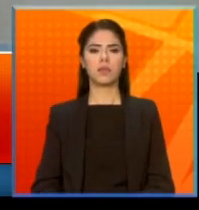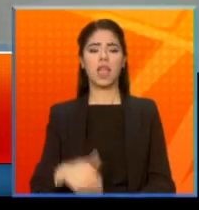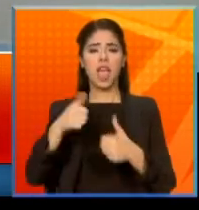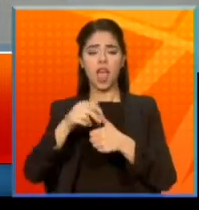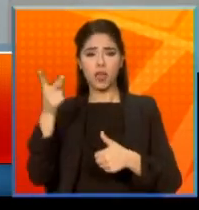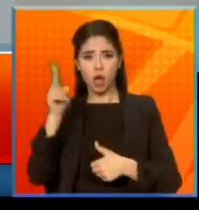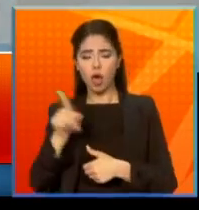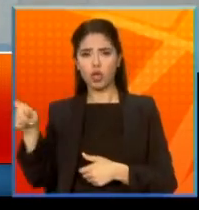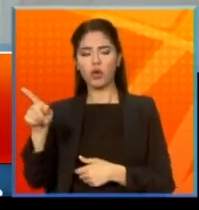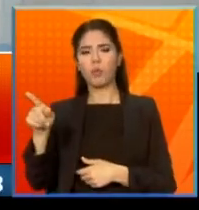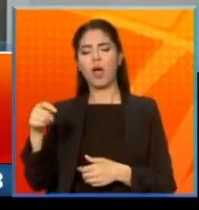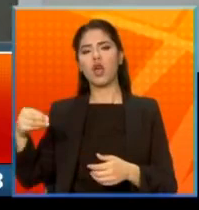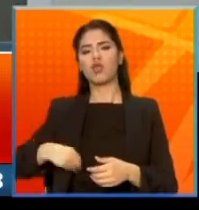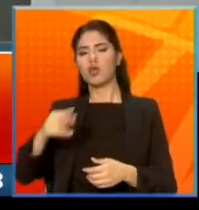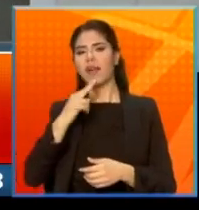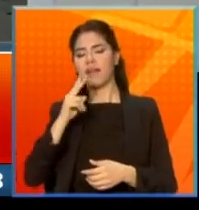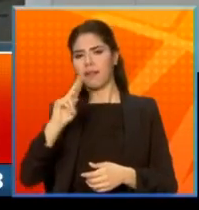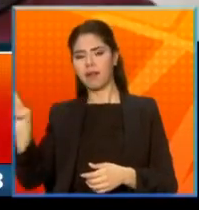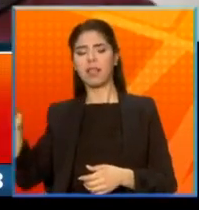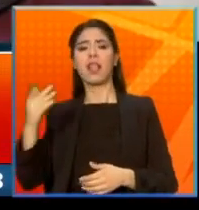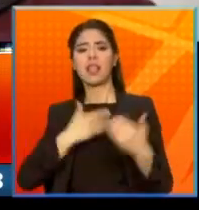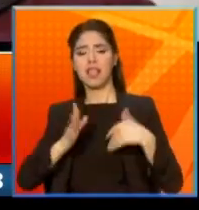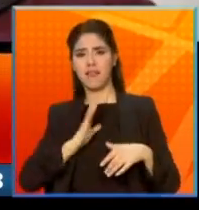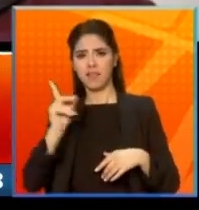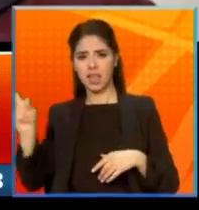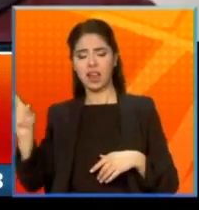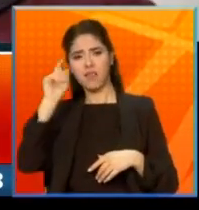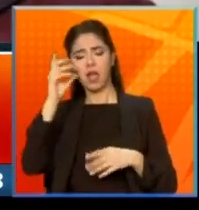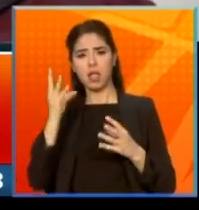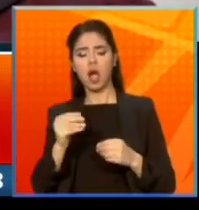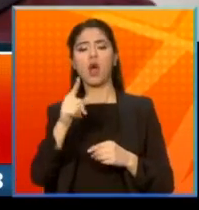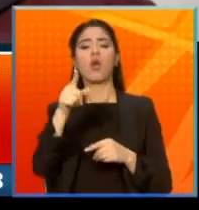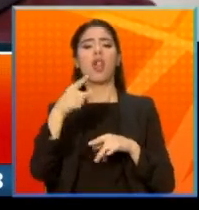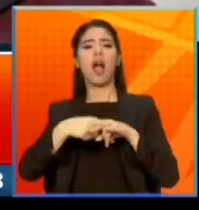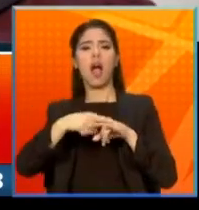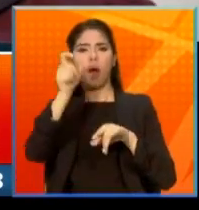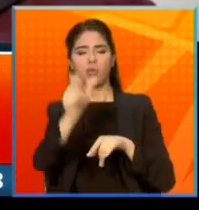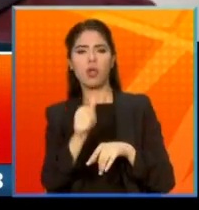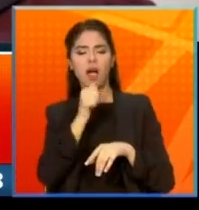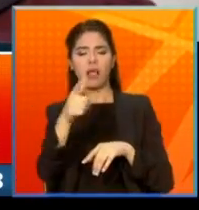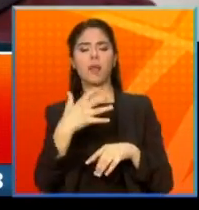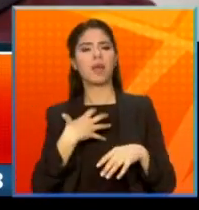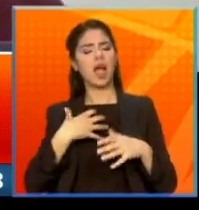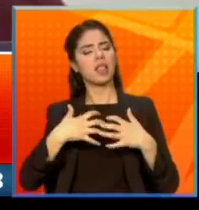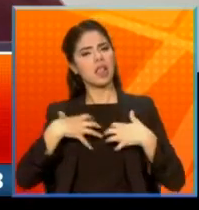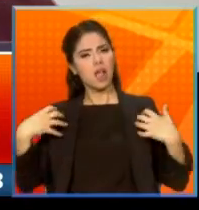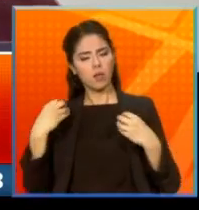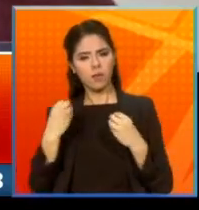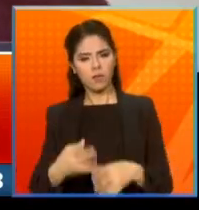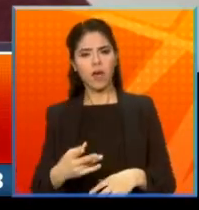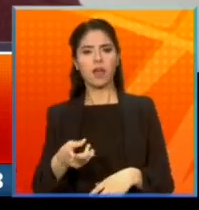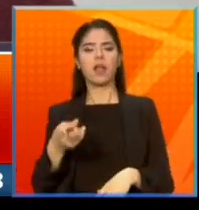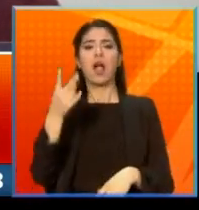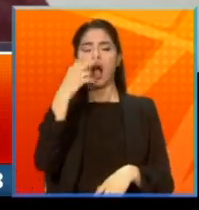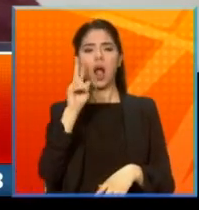Eşini öldürmekle suçlanan Ayşe Harman'ın sevgilisi olduğu iddia edilen Hamdullah Sayın yayın sonrası kendini savunmaya devam etti. Ağladığını